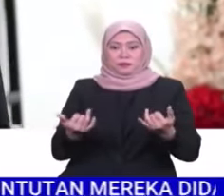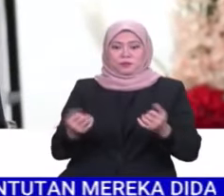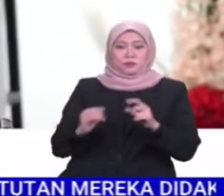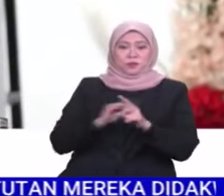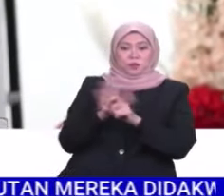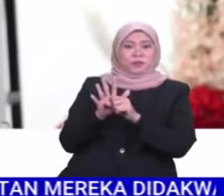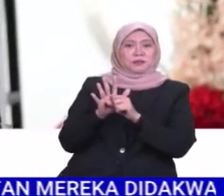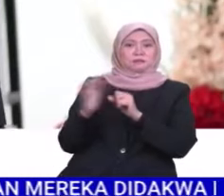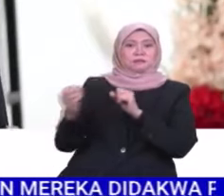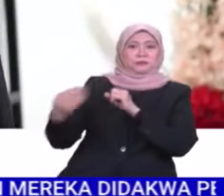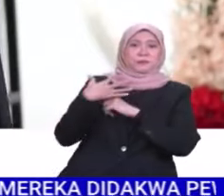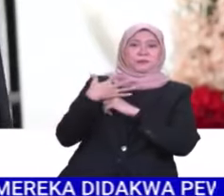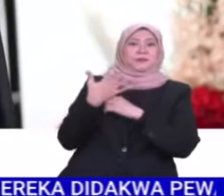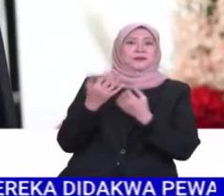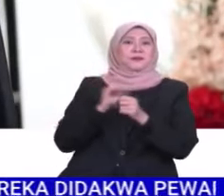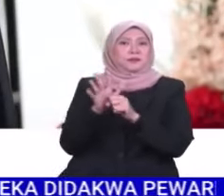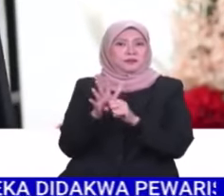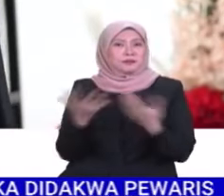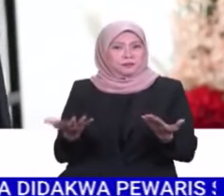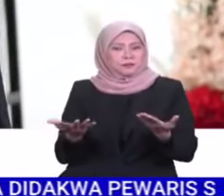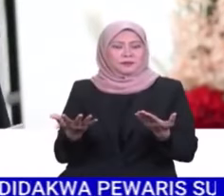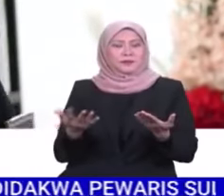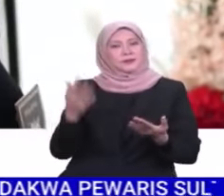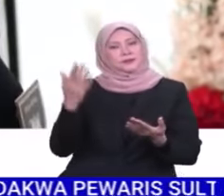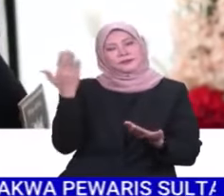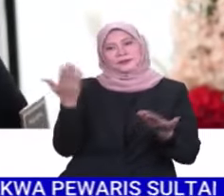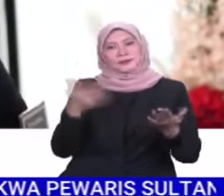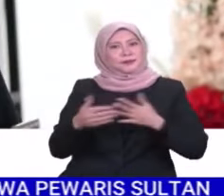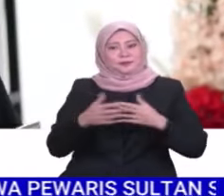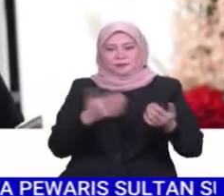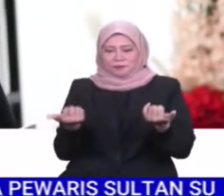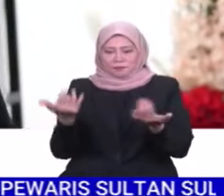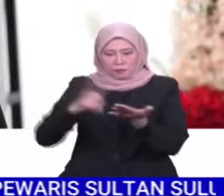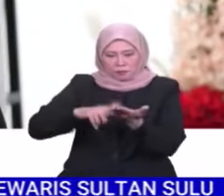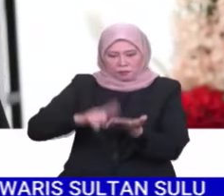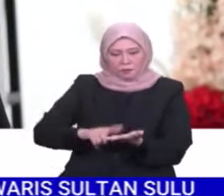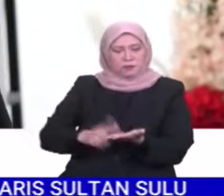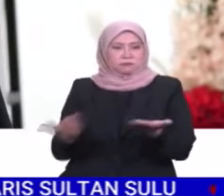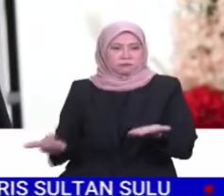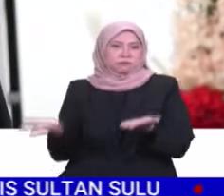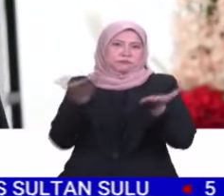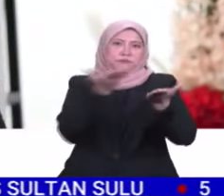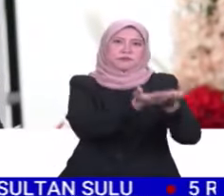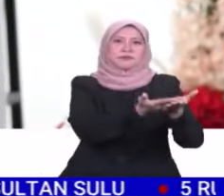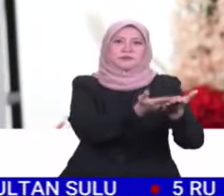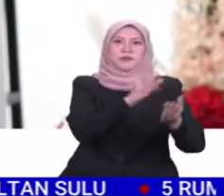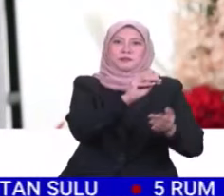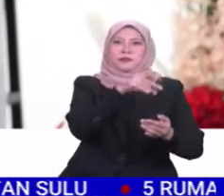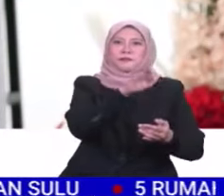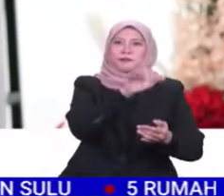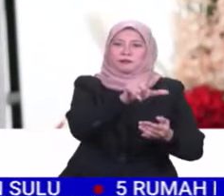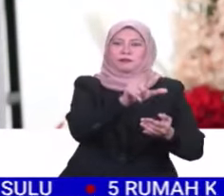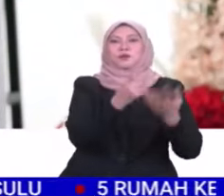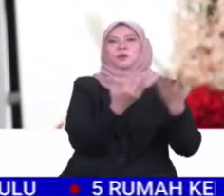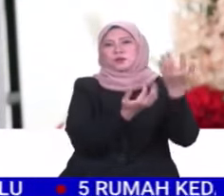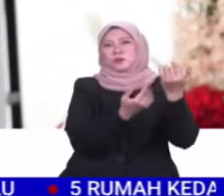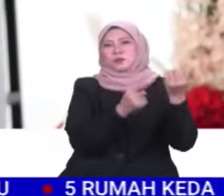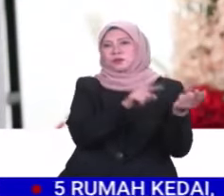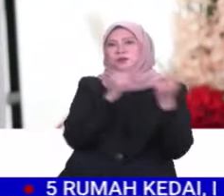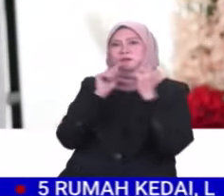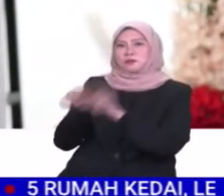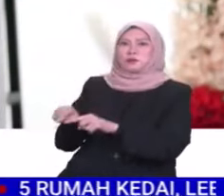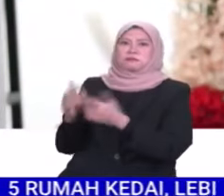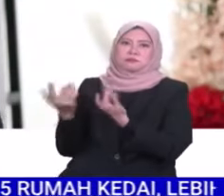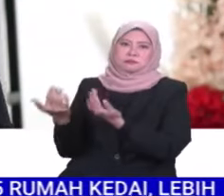COVID, then you kena lah. Then we come out with the report, everything semua we submit to MFL. We still waiting for MFL answers